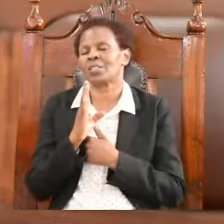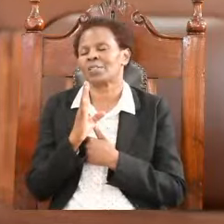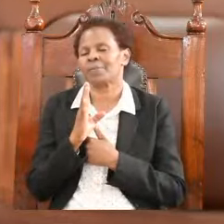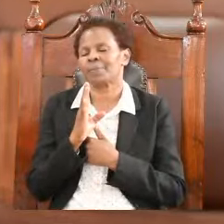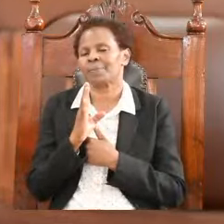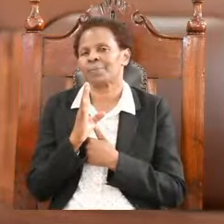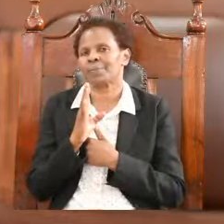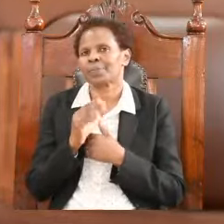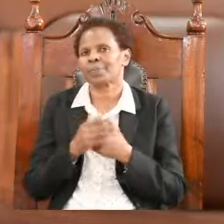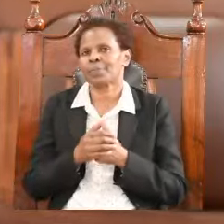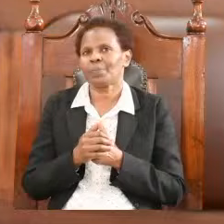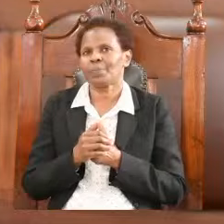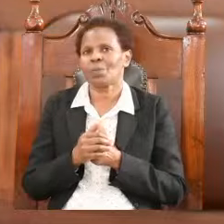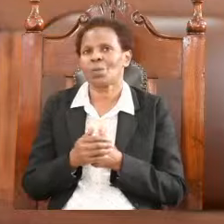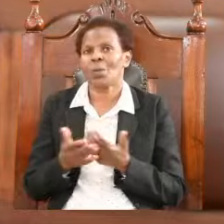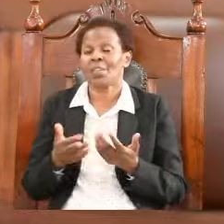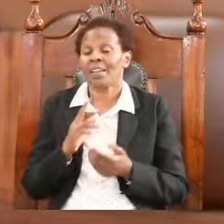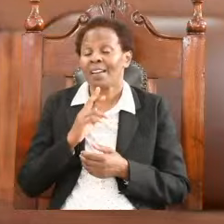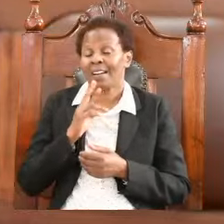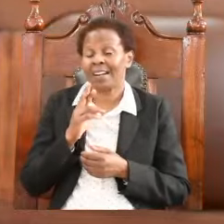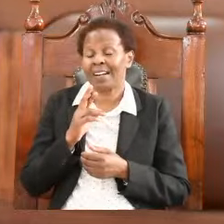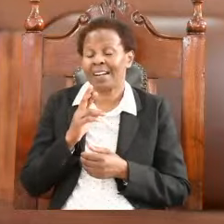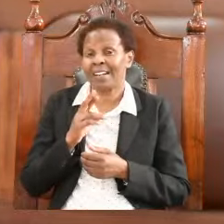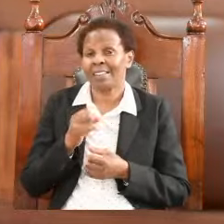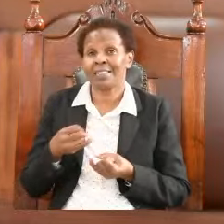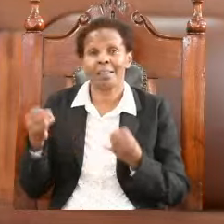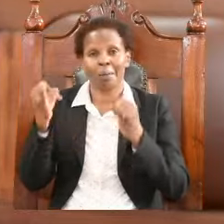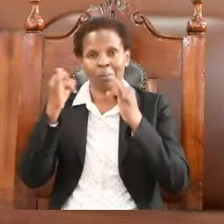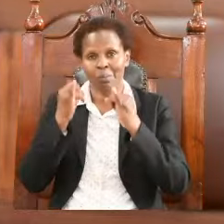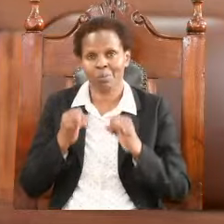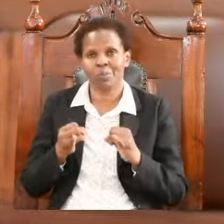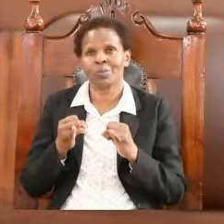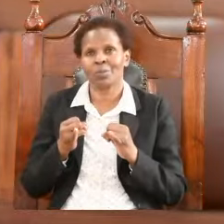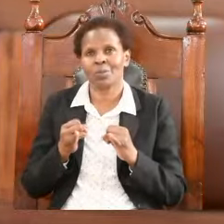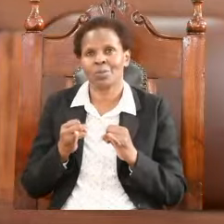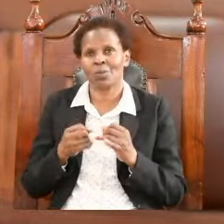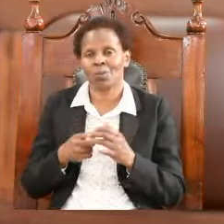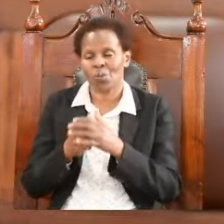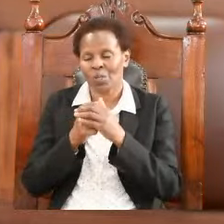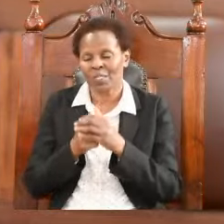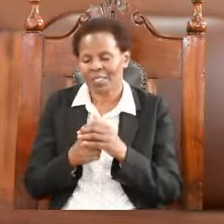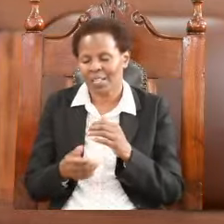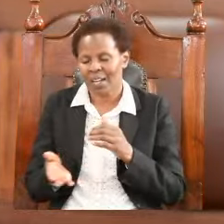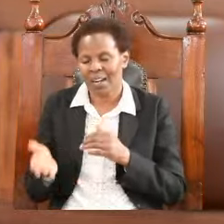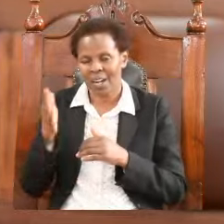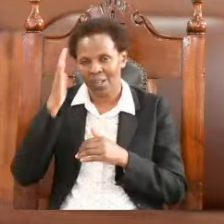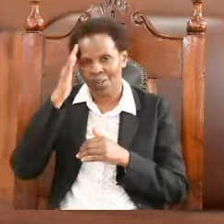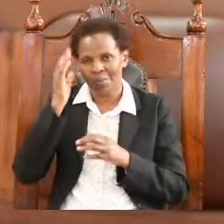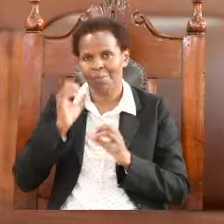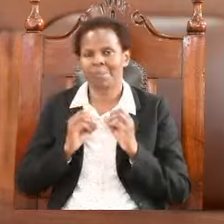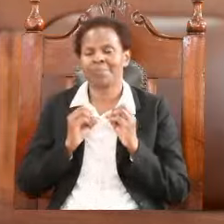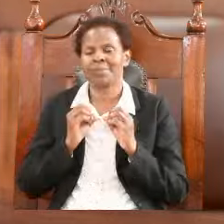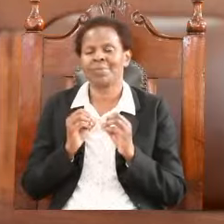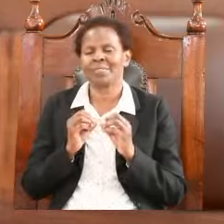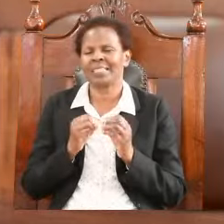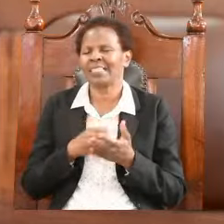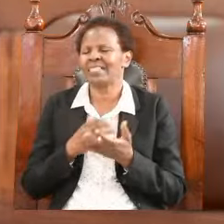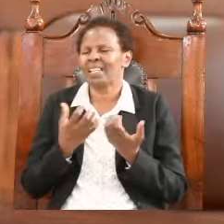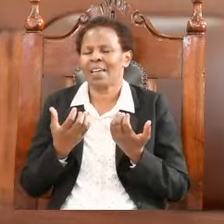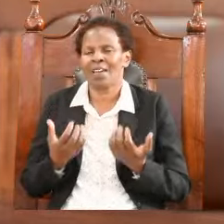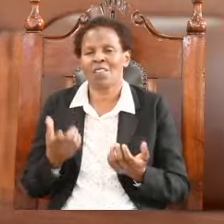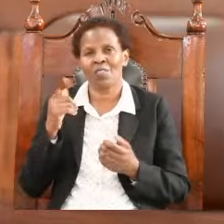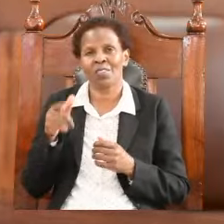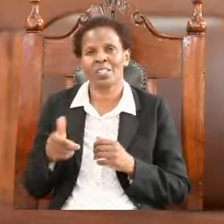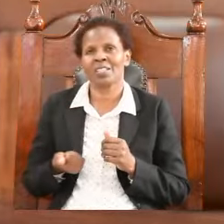yohoro wake. Nuko kumokire kwea hoyo gai ike we mwone wana imu watara ashimenya. Nari wadoshi wake ni mwuri tomono